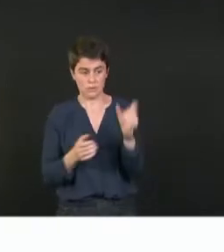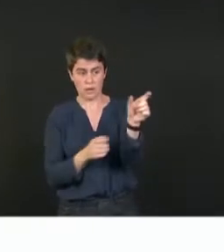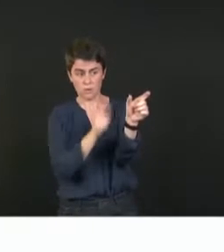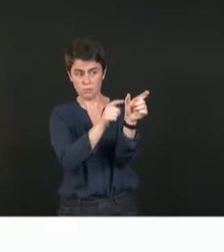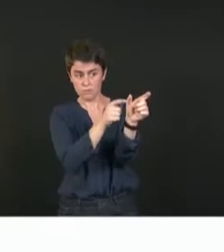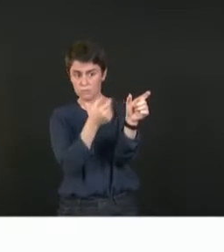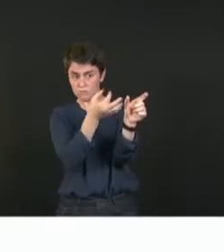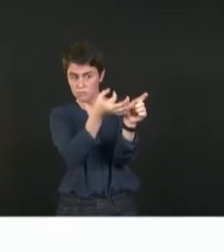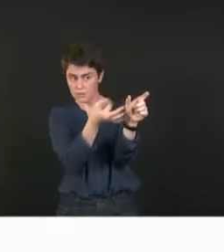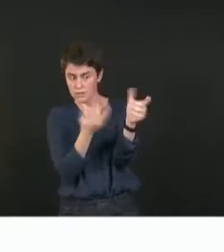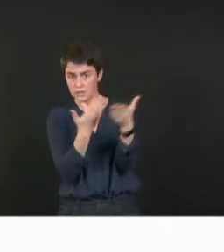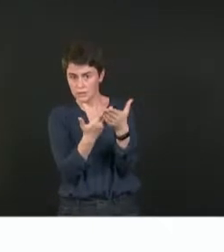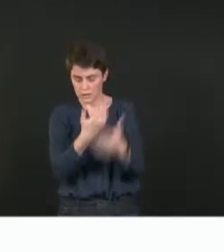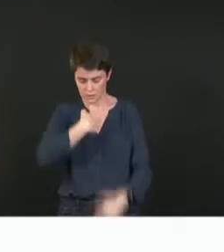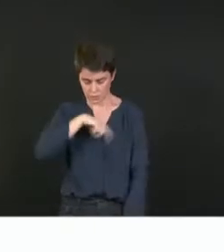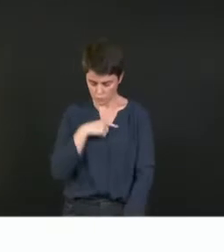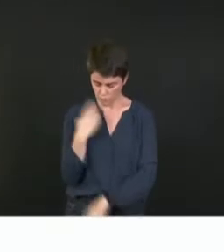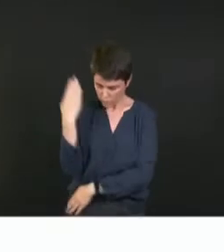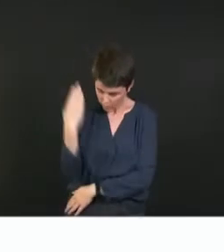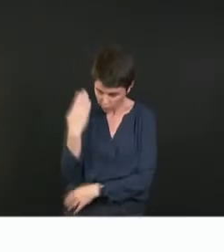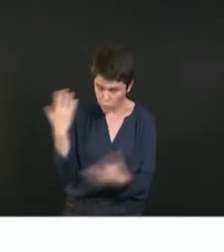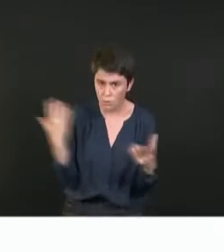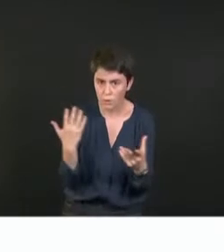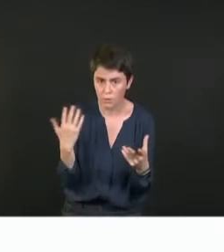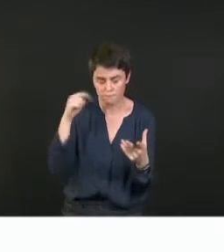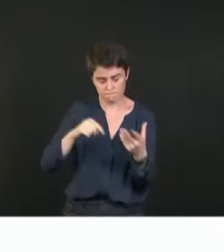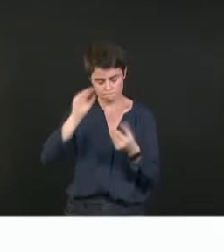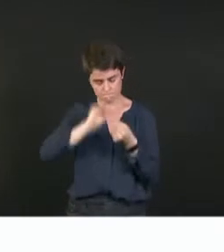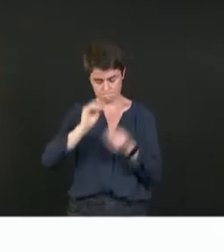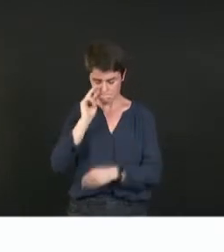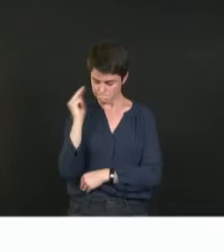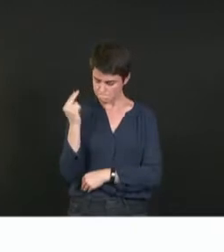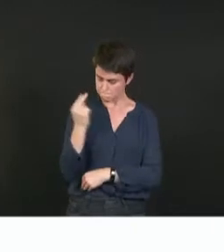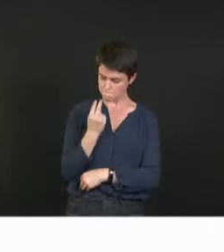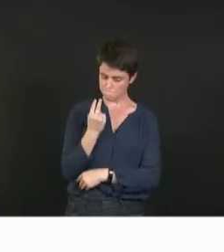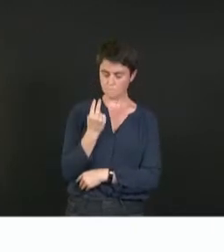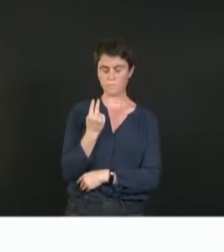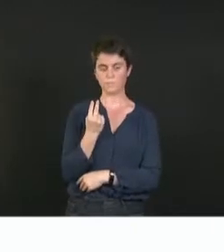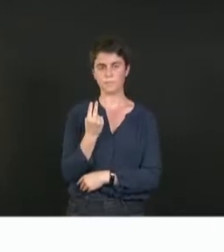nous avons besoin, réinterrogeons nos besoins, et